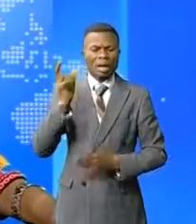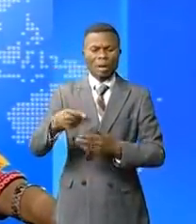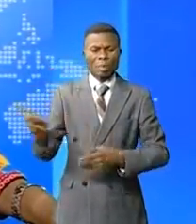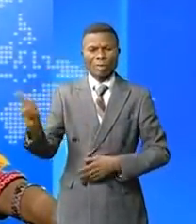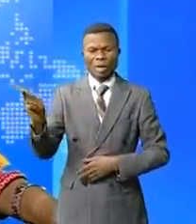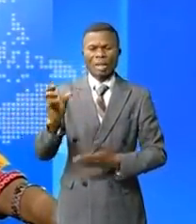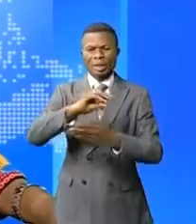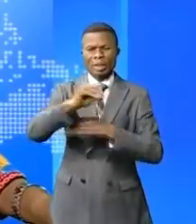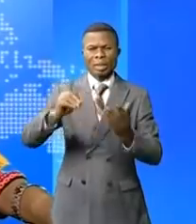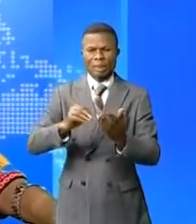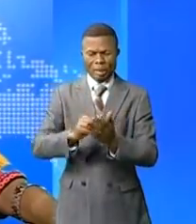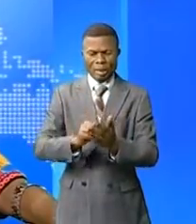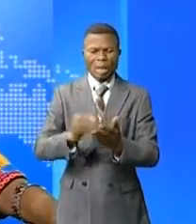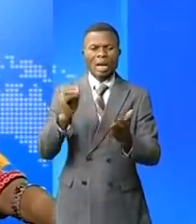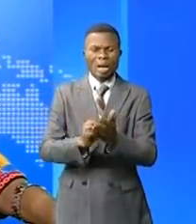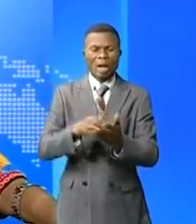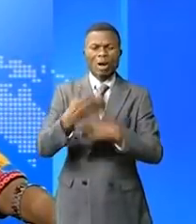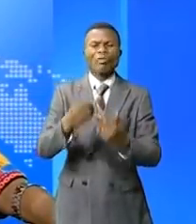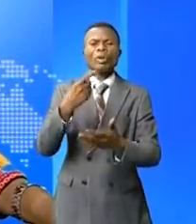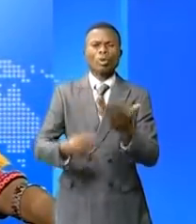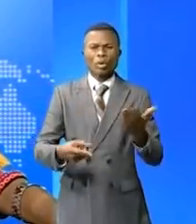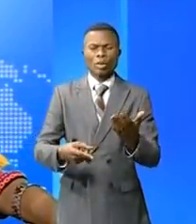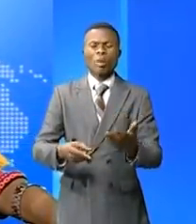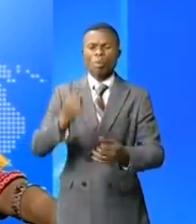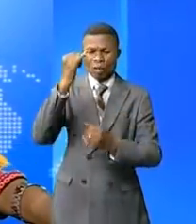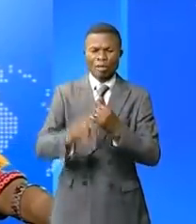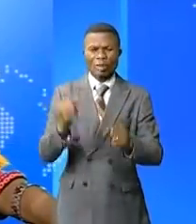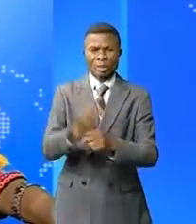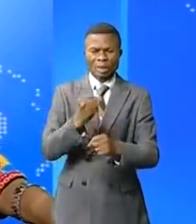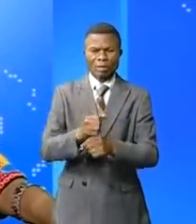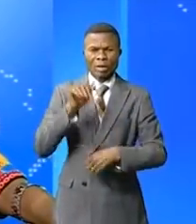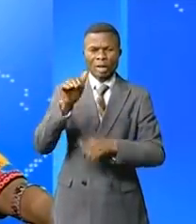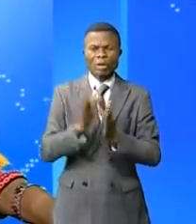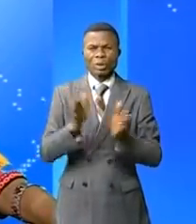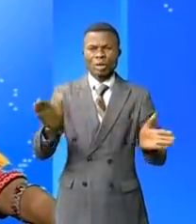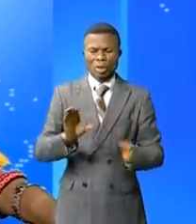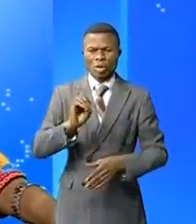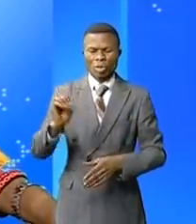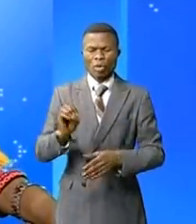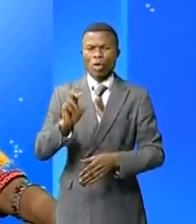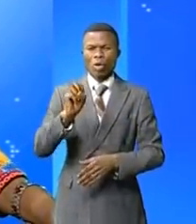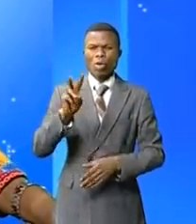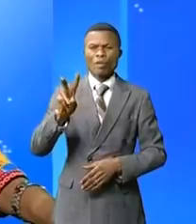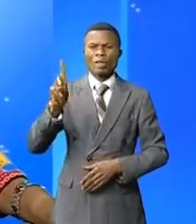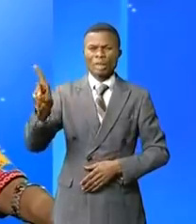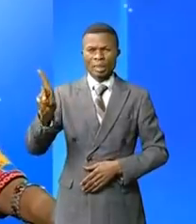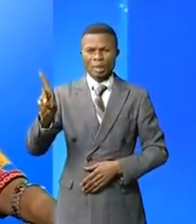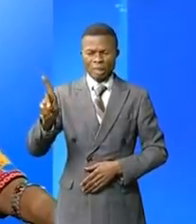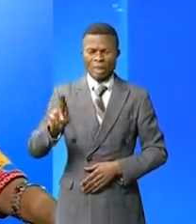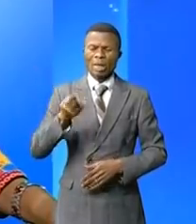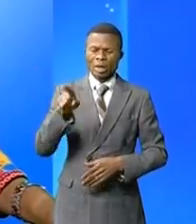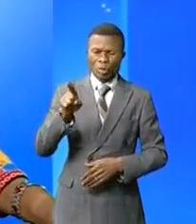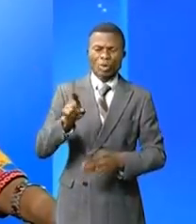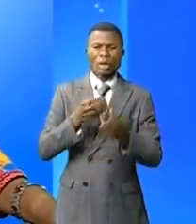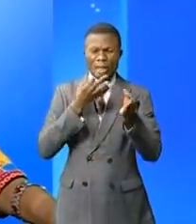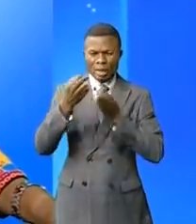Kasaï central. Qu'est-ce qui reste encore à faire pour achever les travaux? Le directeur général de l'office de voirie et drainage, Victor